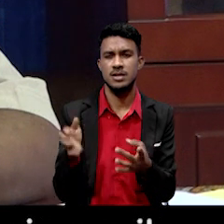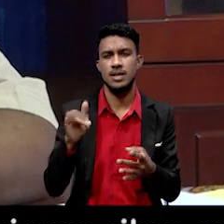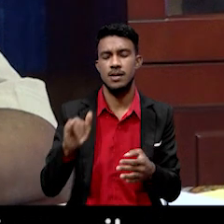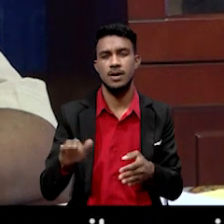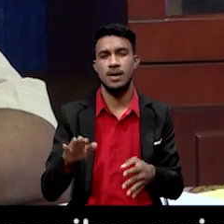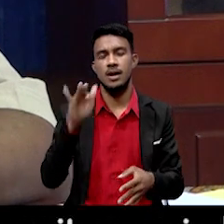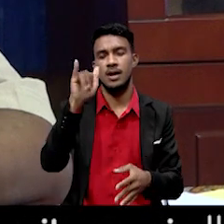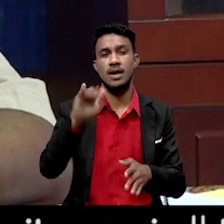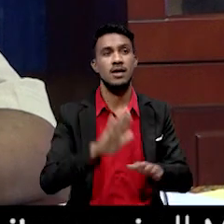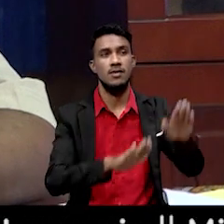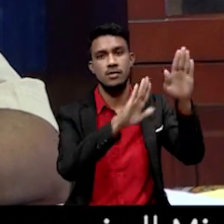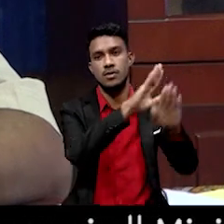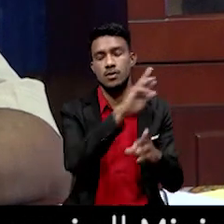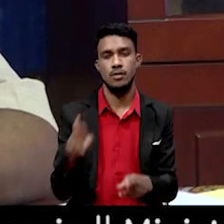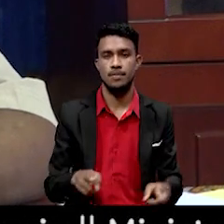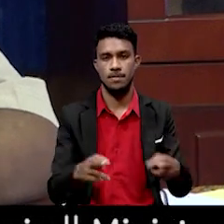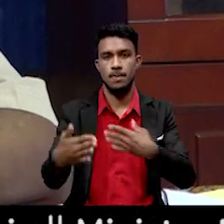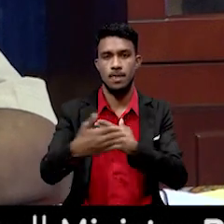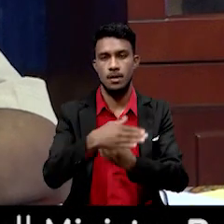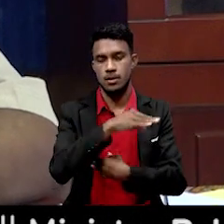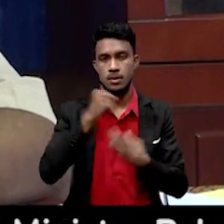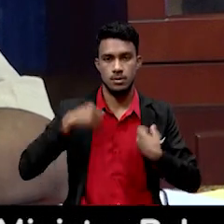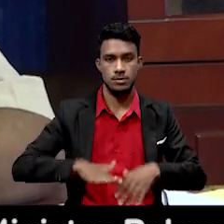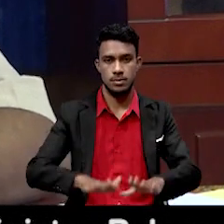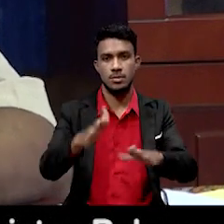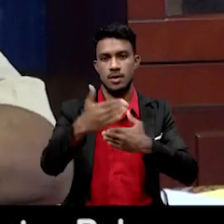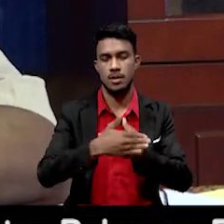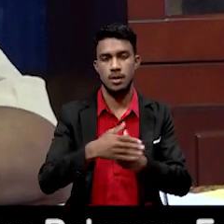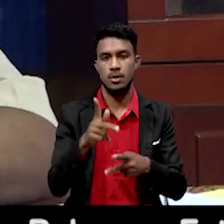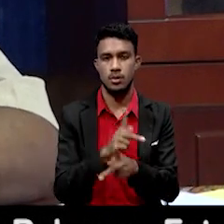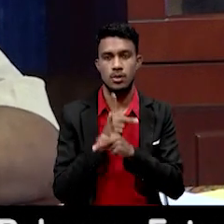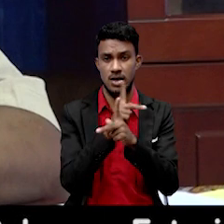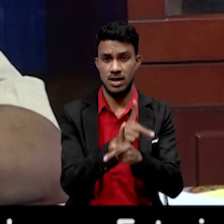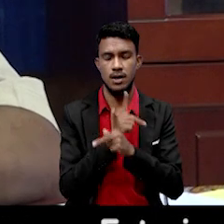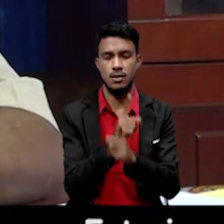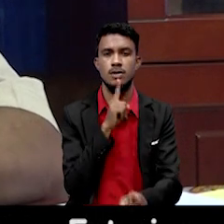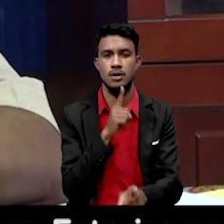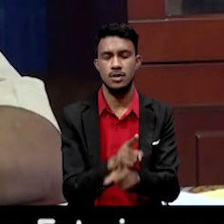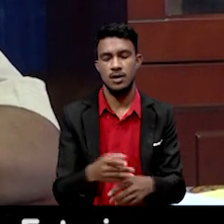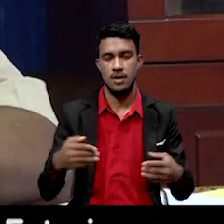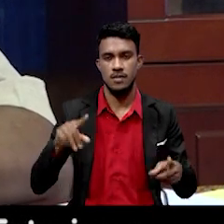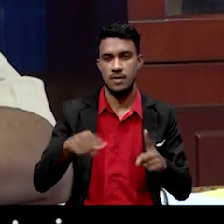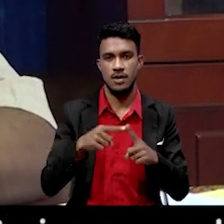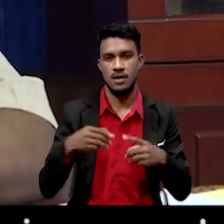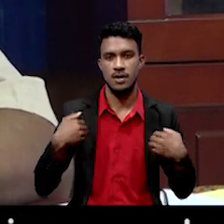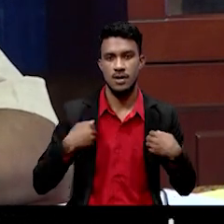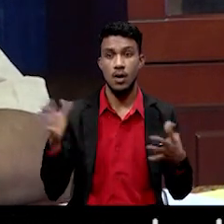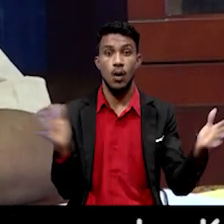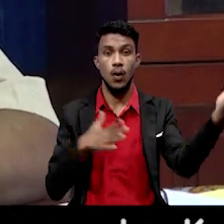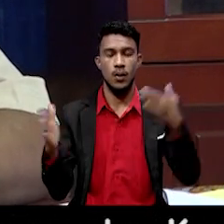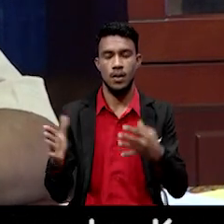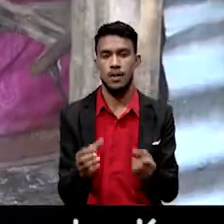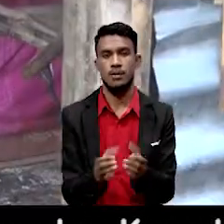ia motanini, tasi ibung parahu di bele, atensaun tebes kondu komesana ia anim bot, na undang bot.